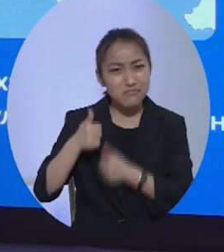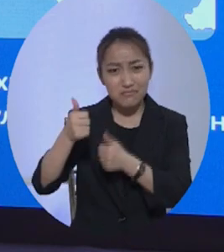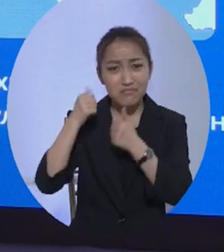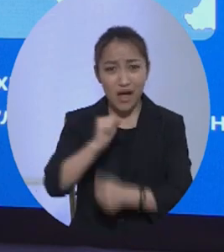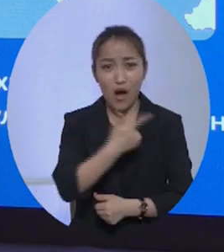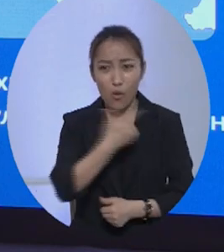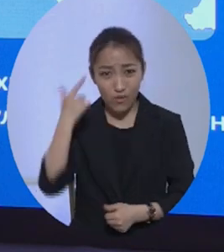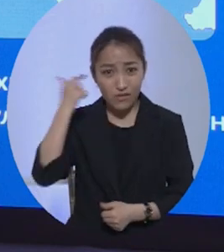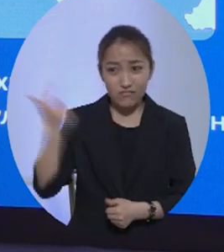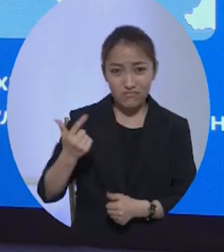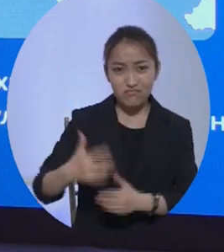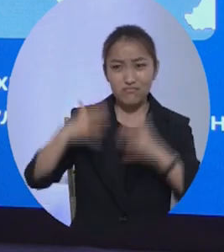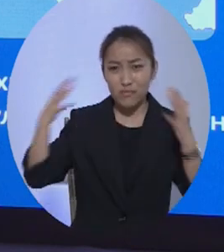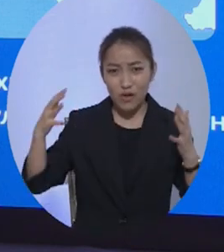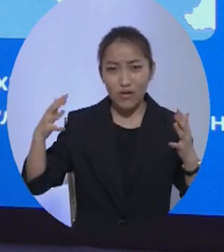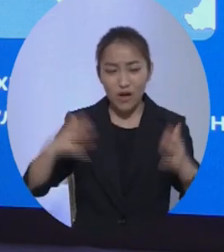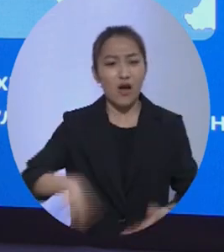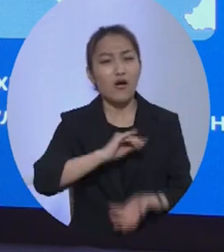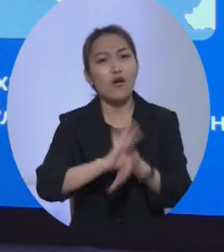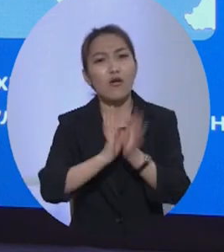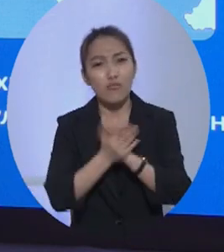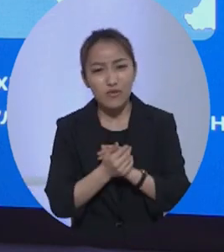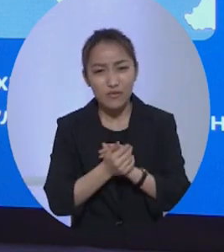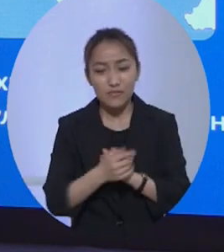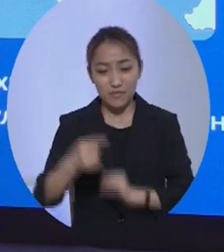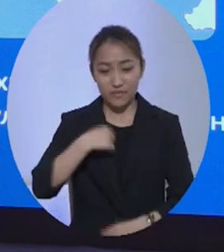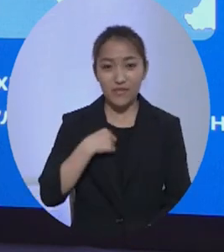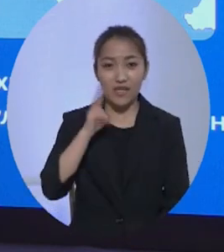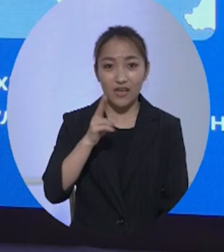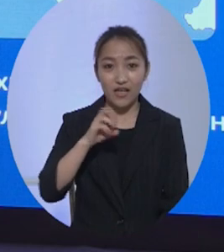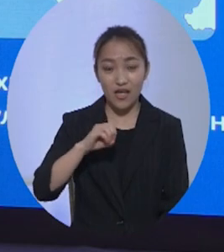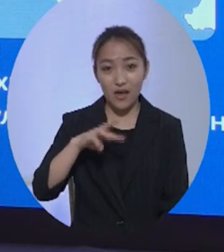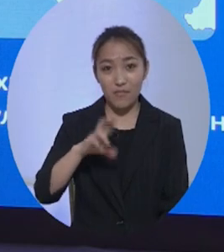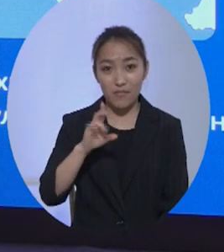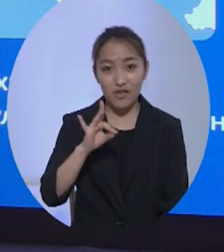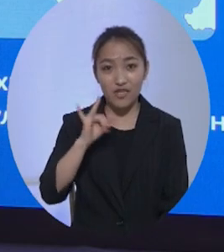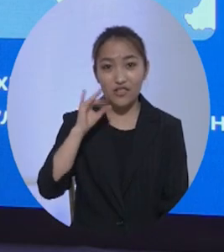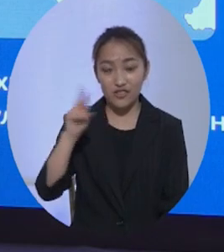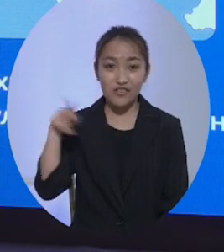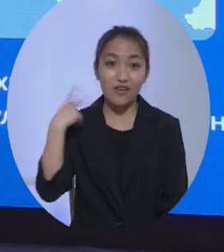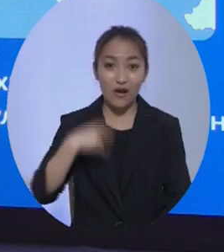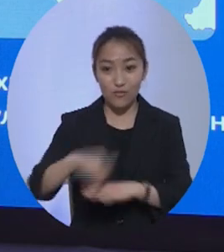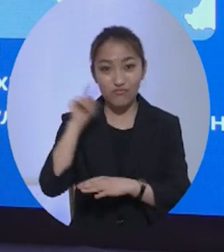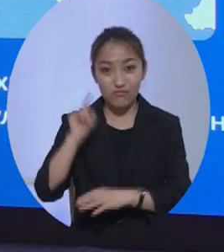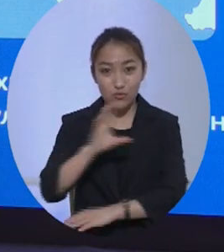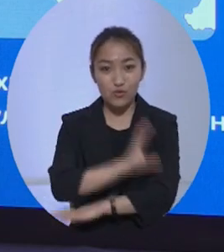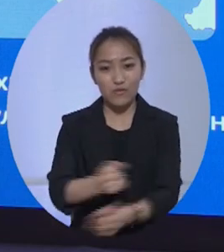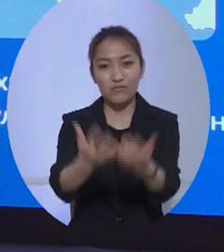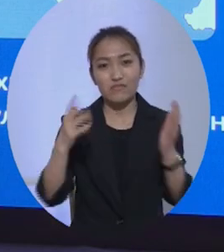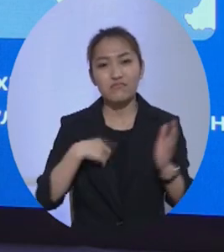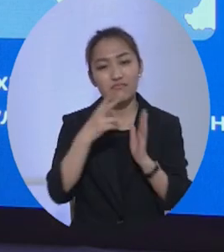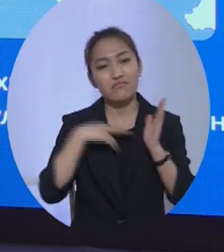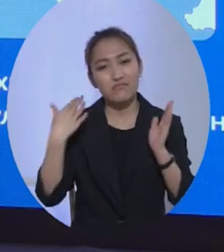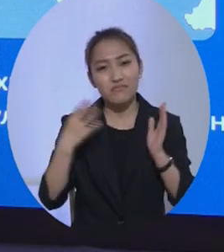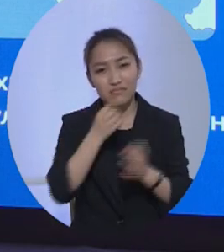хизээч сайн хурж яваагүй. За би одоо Кембрижид Англи, Америк, Дайны эрдэмтдэд лекц уншиж байхдаа